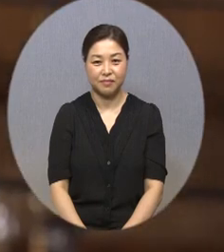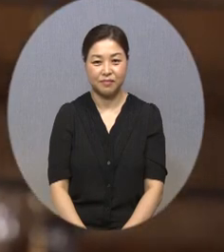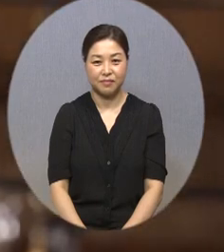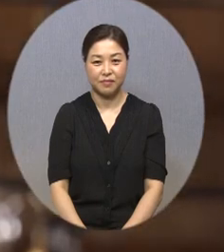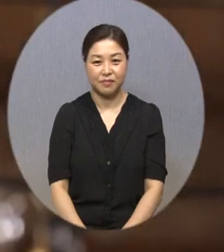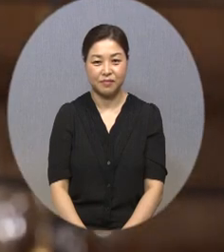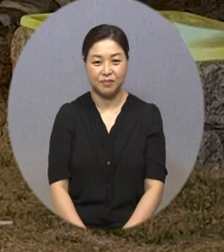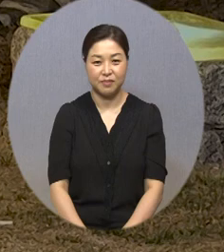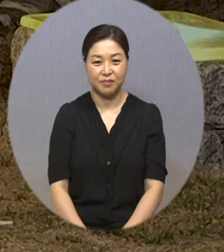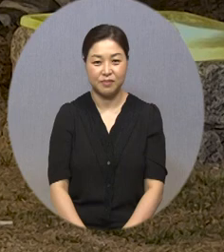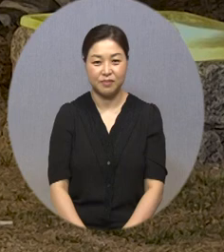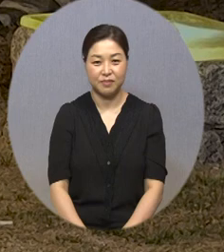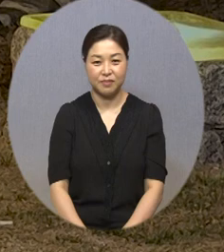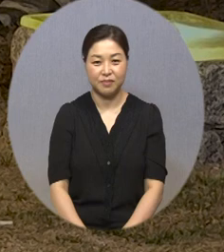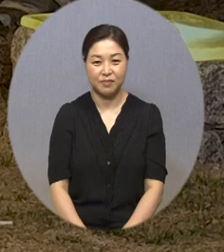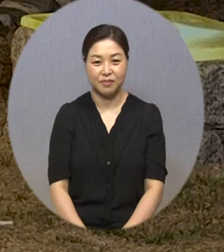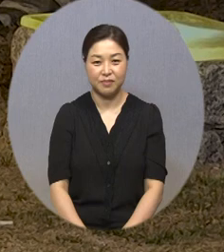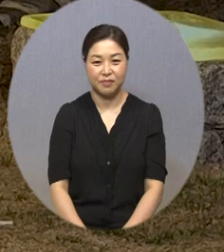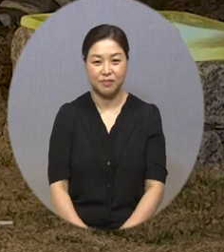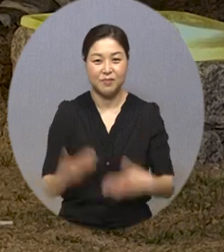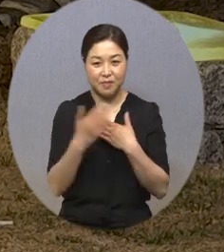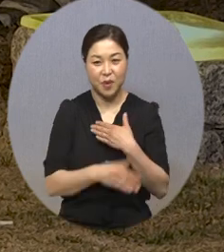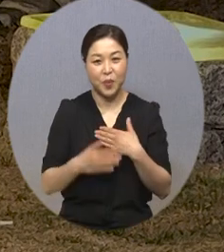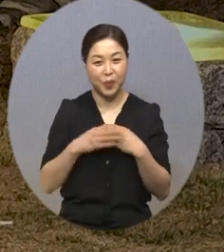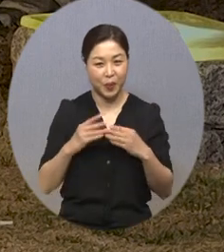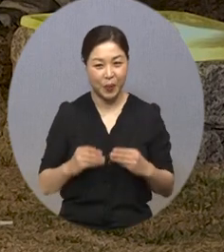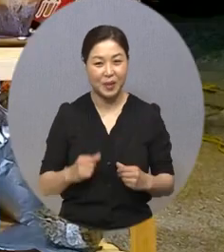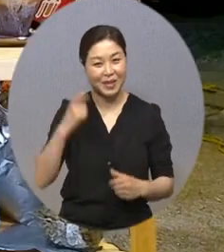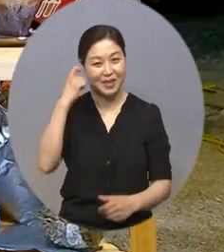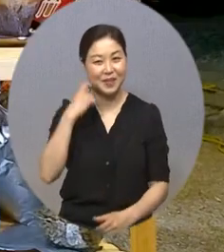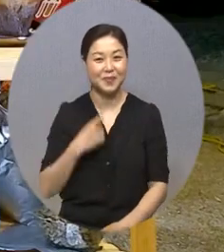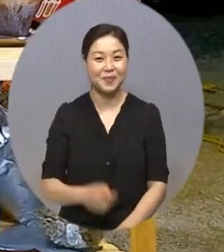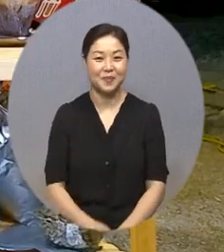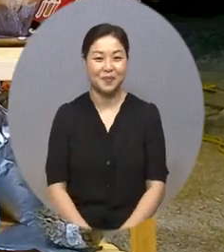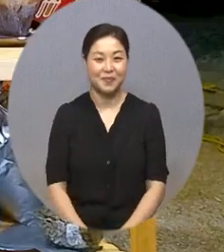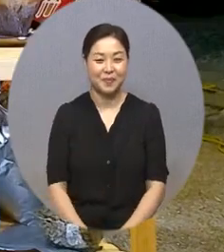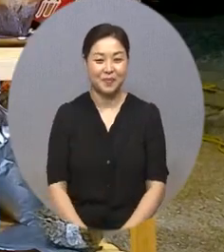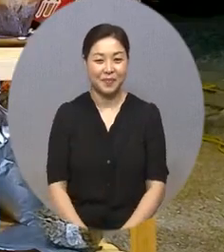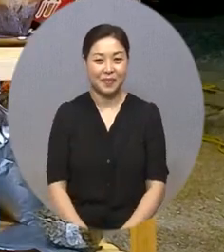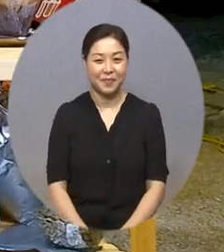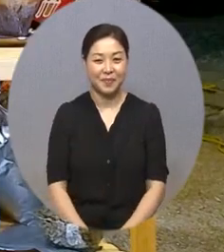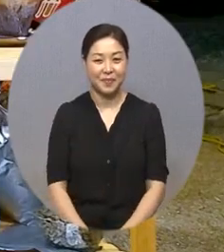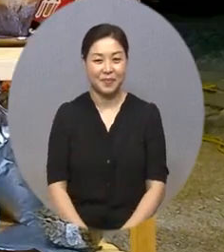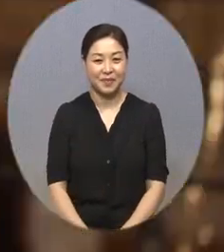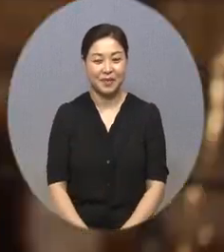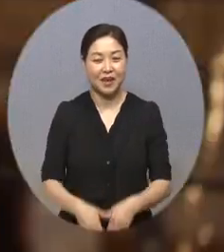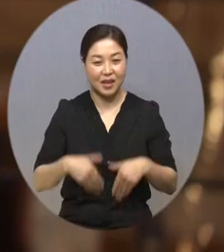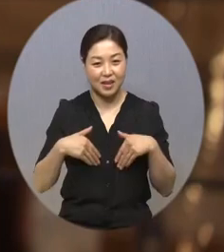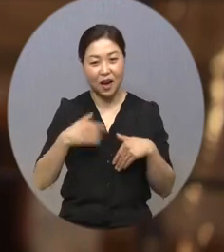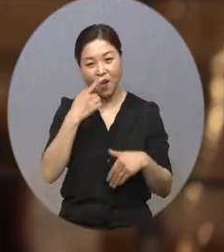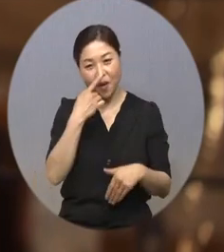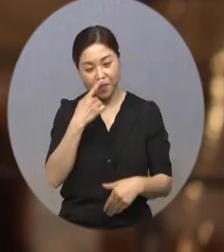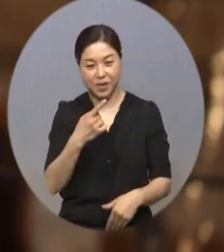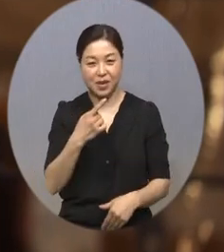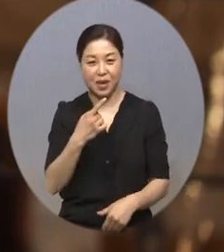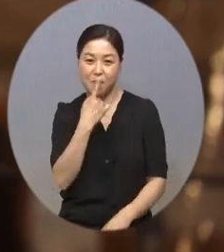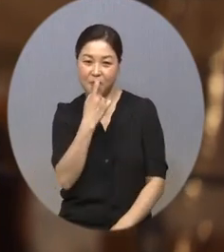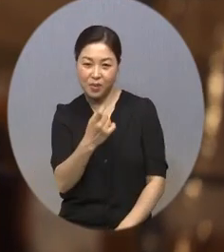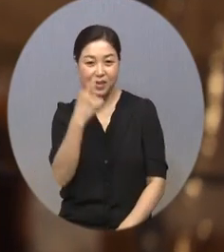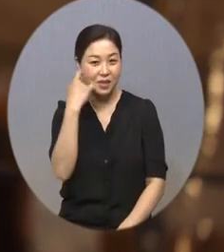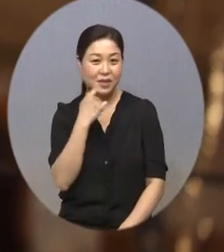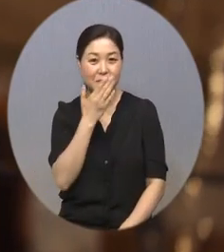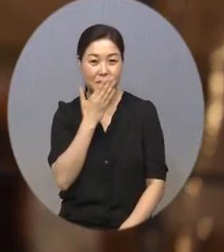뭐 의미도 문이 그 부피가 된 받아 거기에 매력을 다시 느끼게 만드는